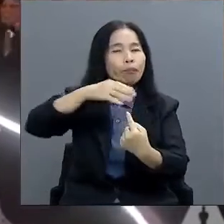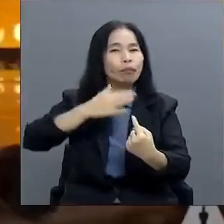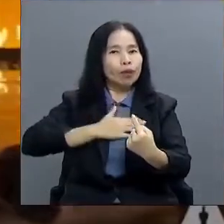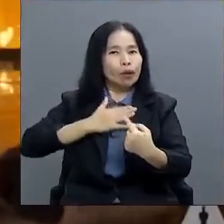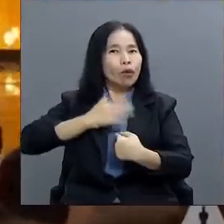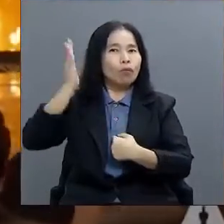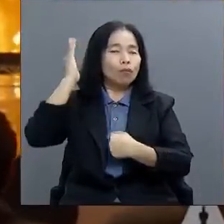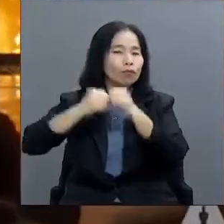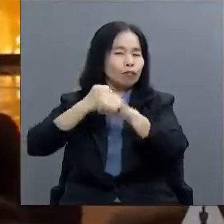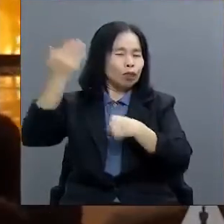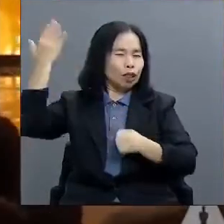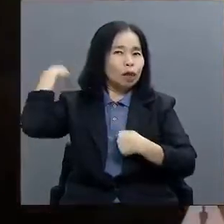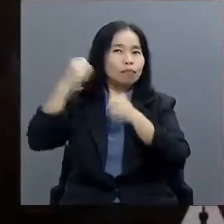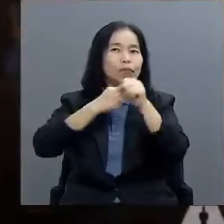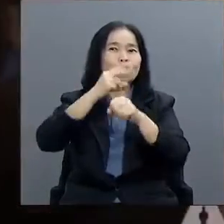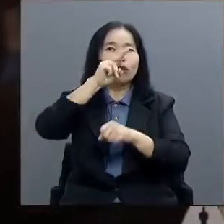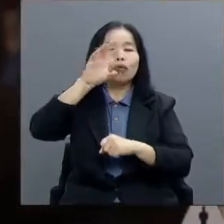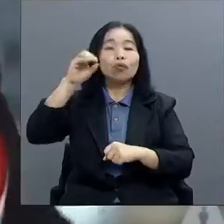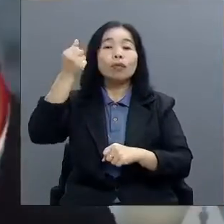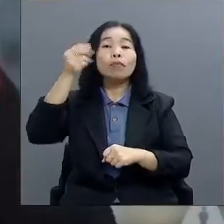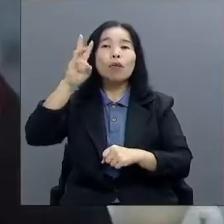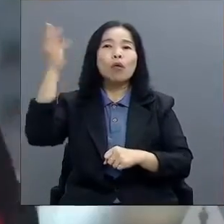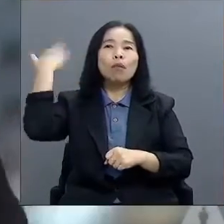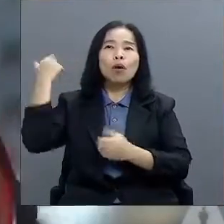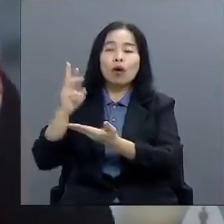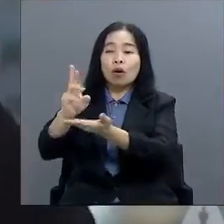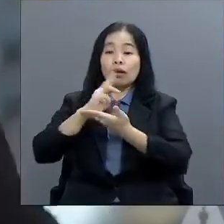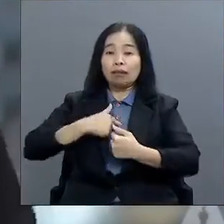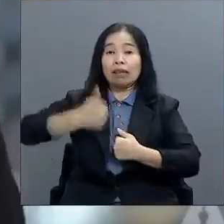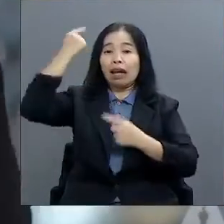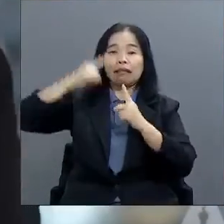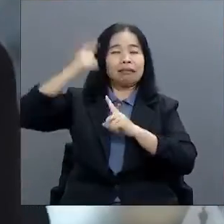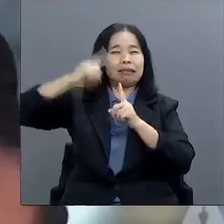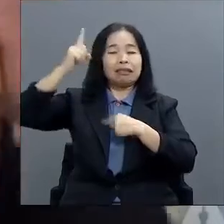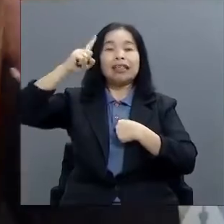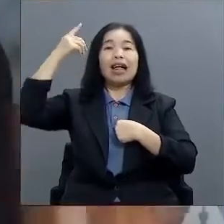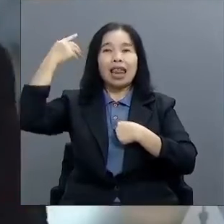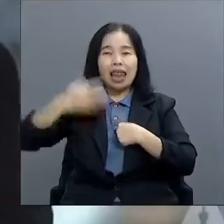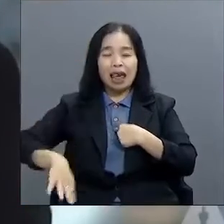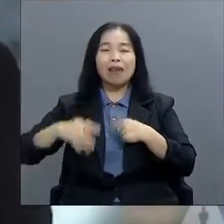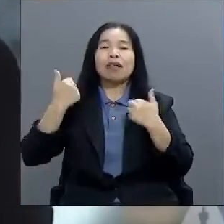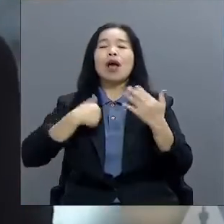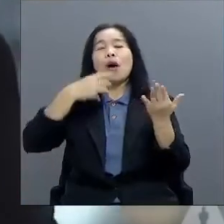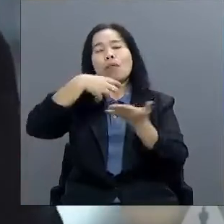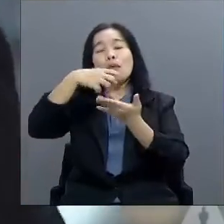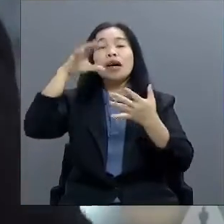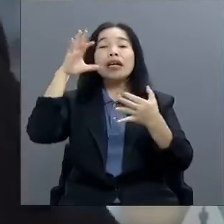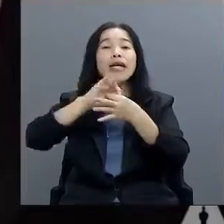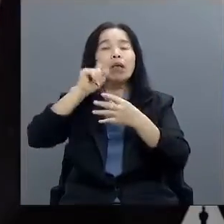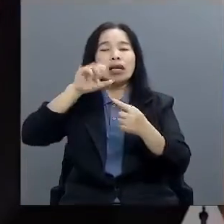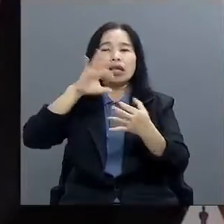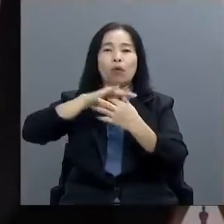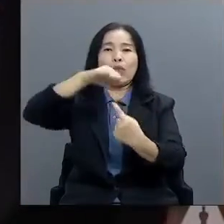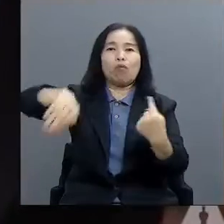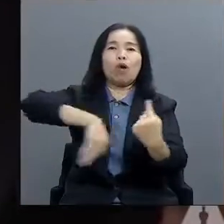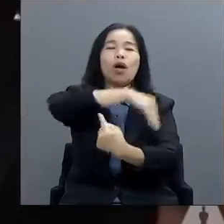ริโอเมื่อปี2016ที่เขาคว้าออสการ์ตัวแรกในชีวิตจุดประกายให้ชาวทวิตพบหรือผู้ใช้ทวิตเตอร์พูดคุยเรื่องภา